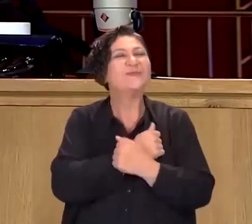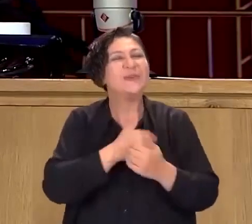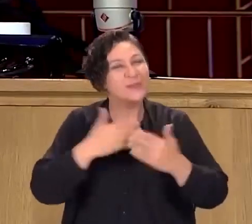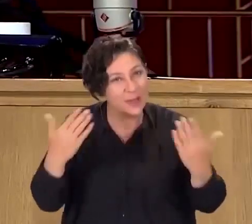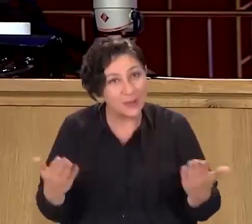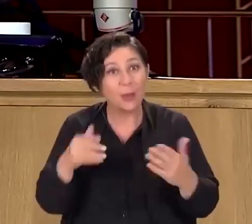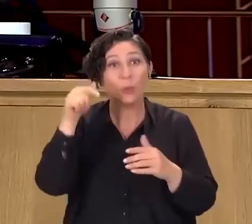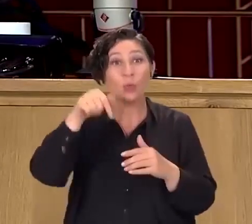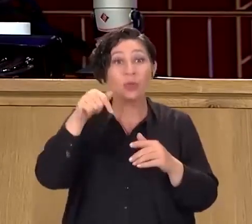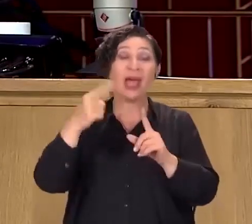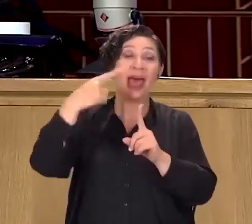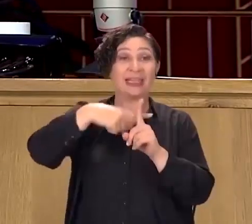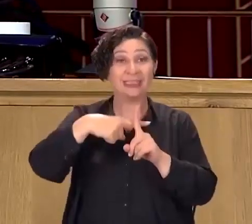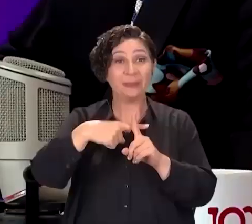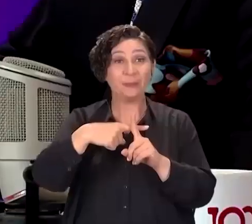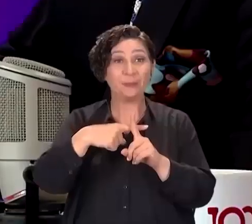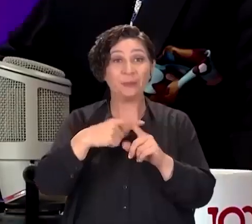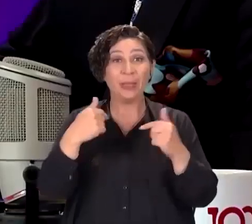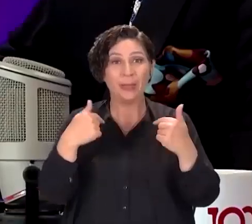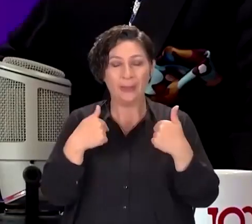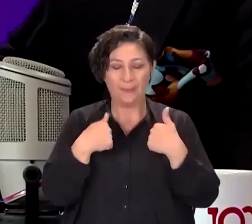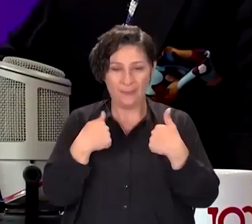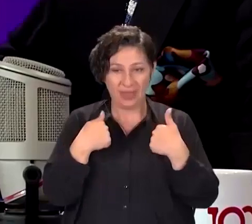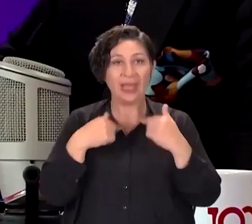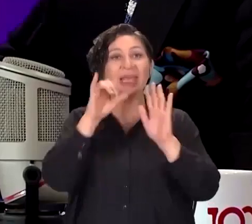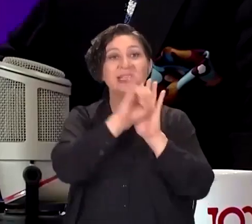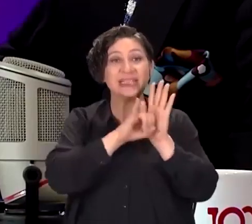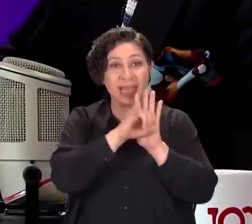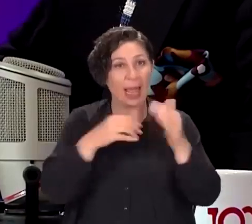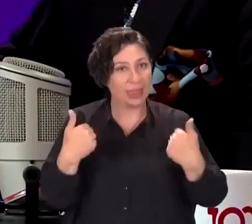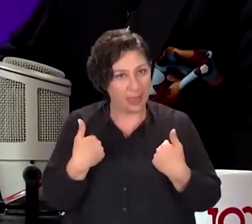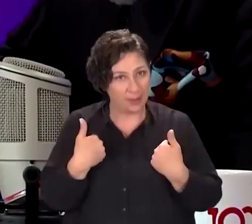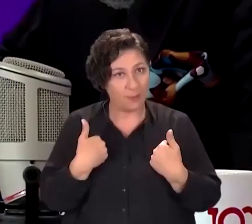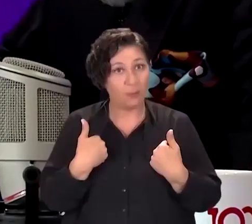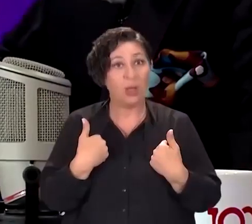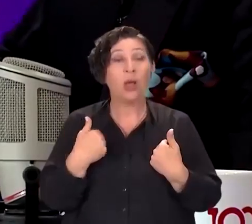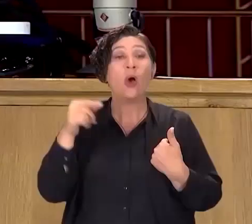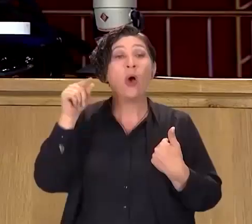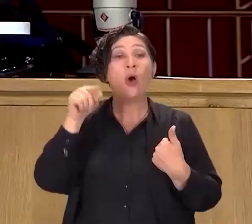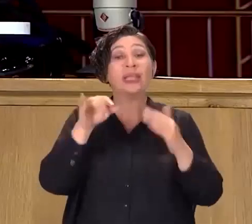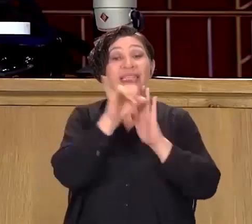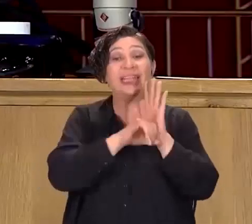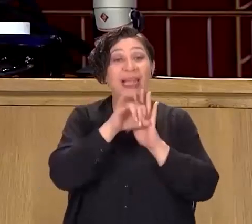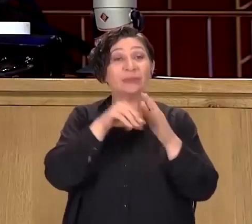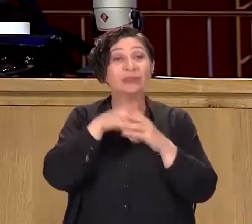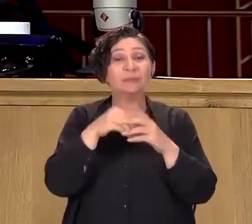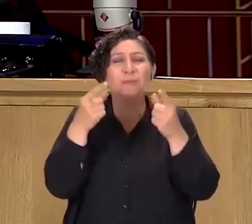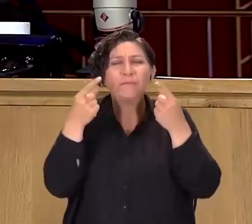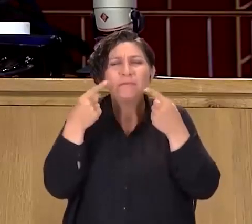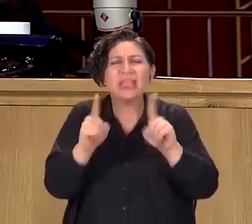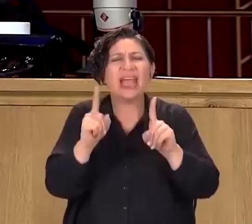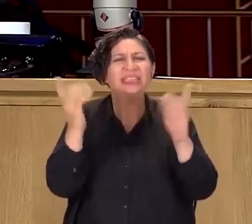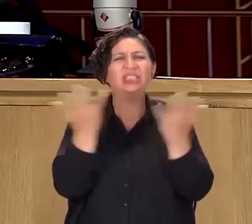Ve ayrıca buradan ben de Instagram'dayım. Hı-hı. Orada o kadar